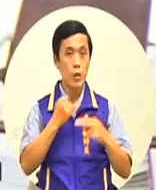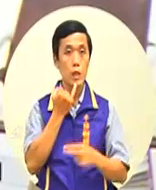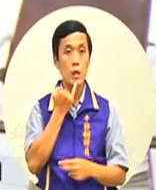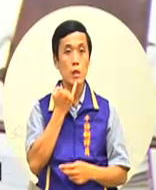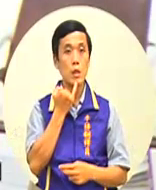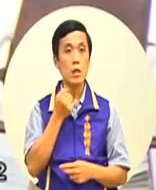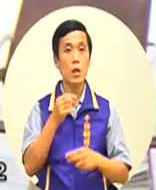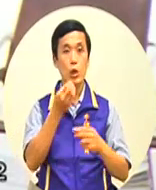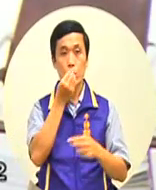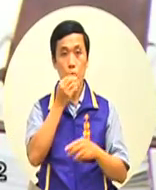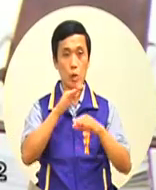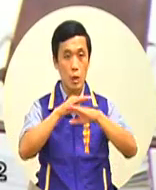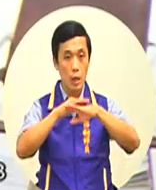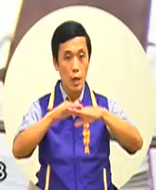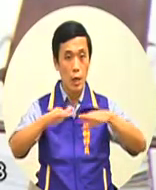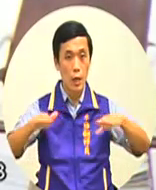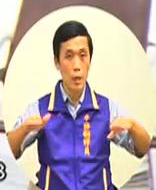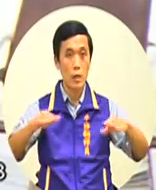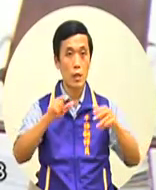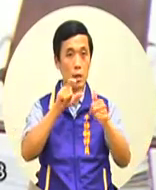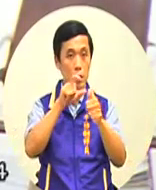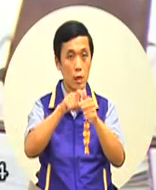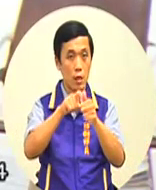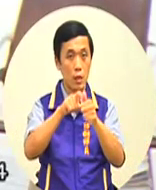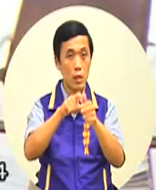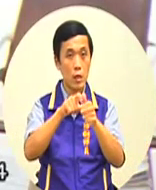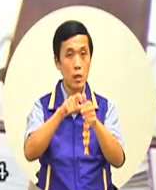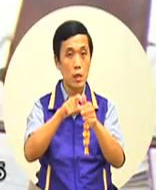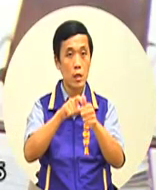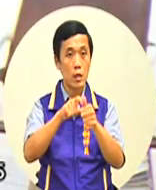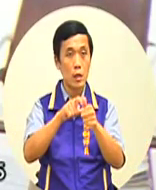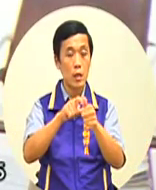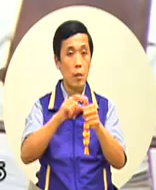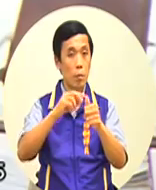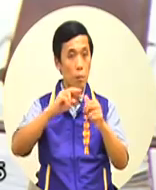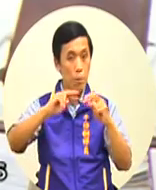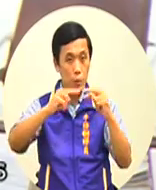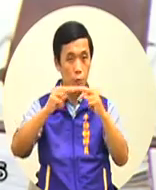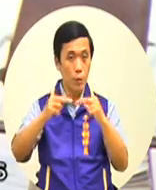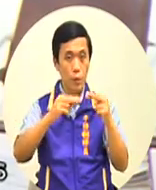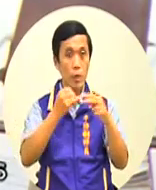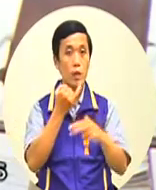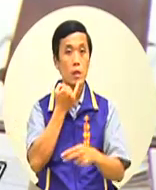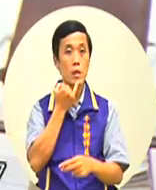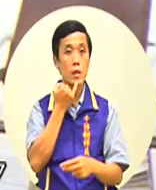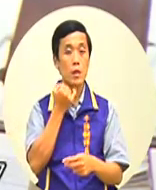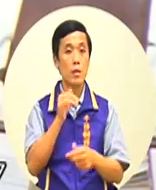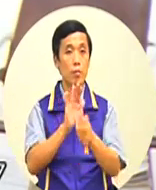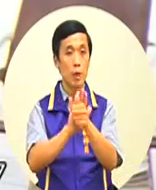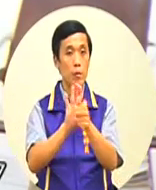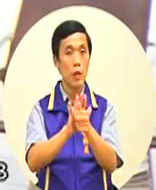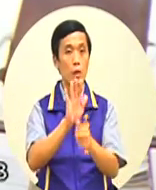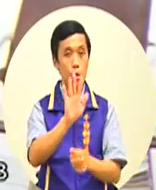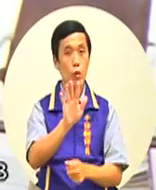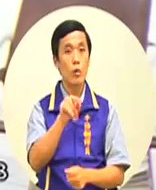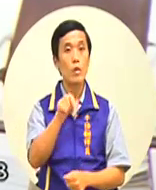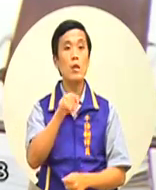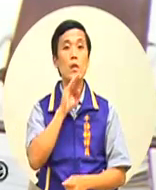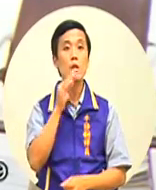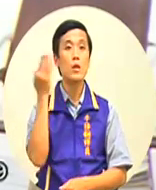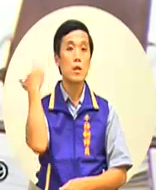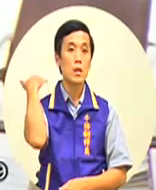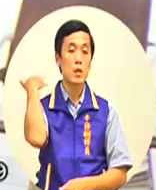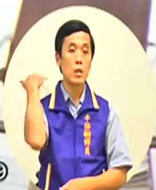个食安的议题也有正面的注意这个是我们这个是之前婉